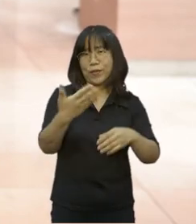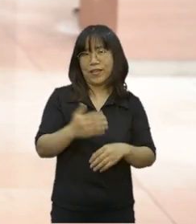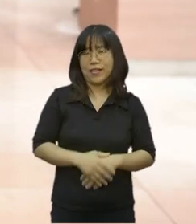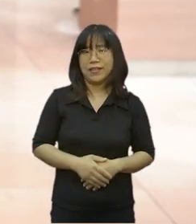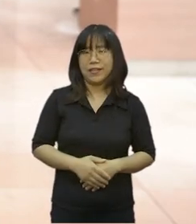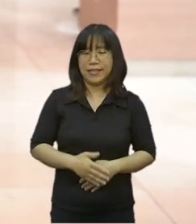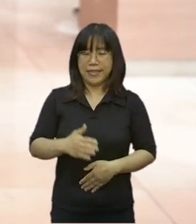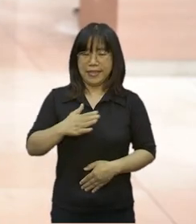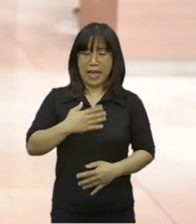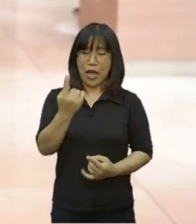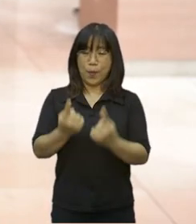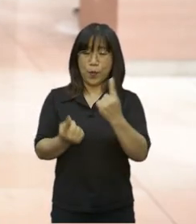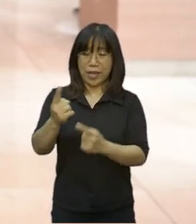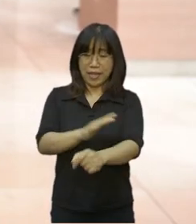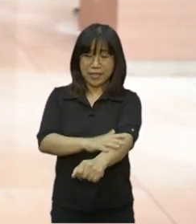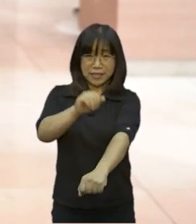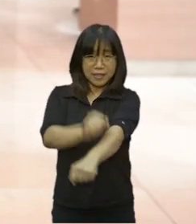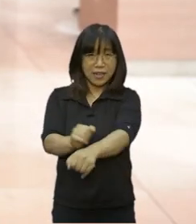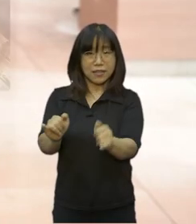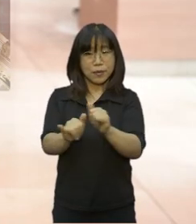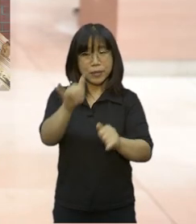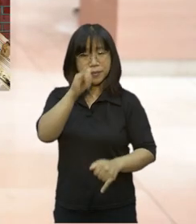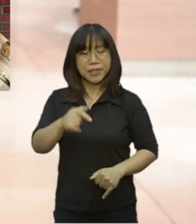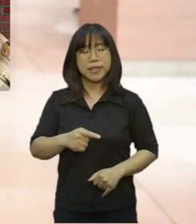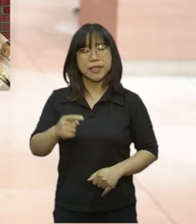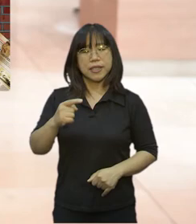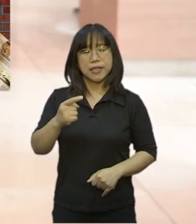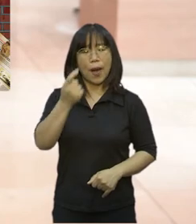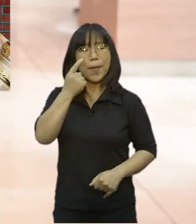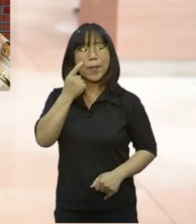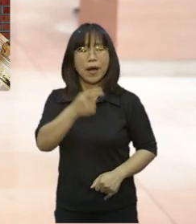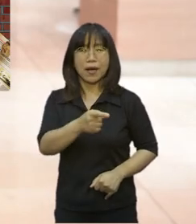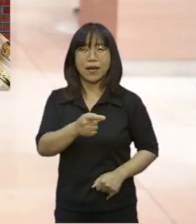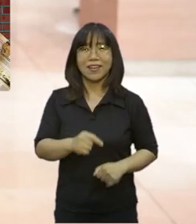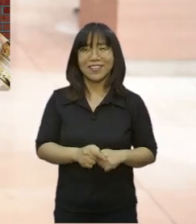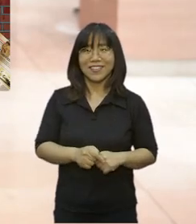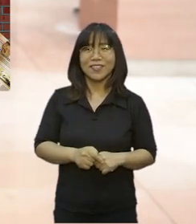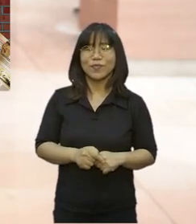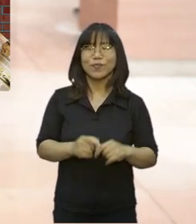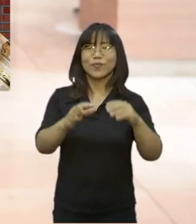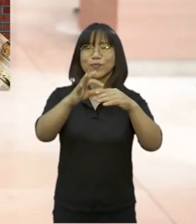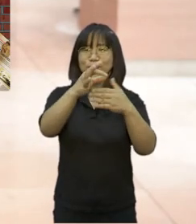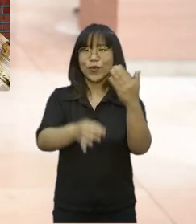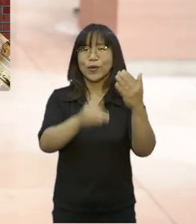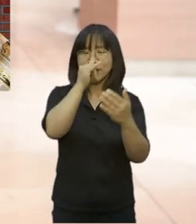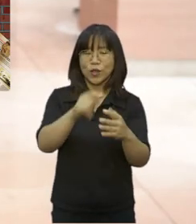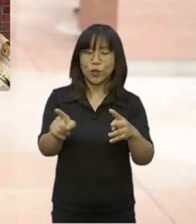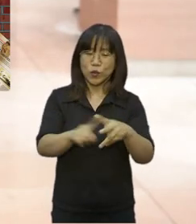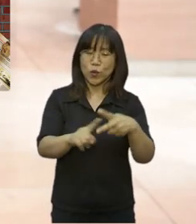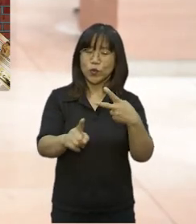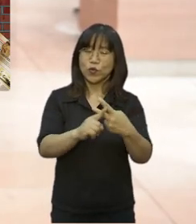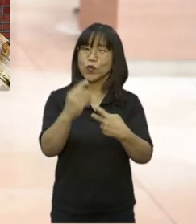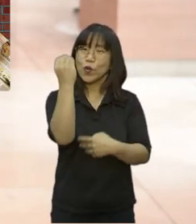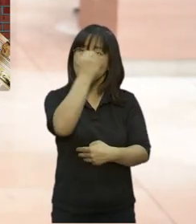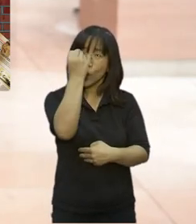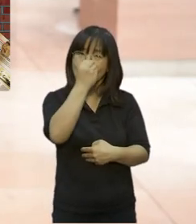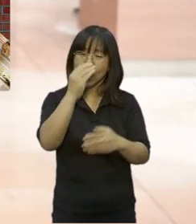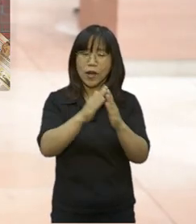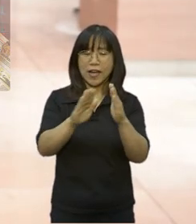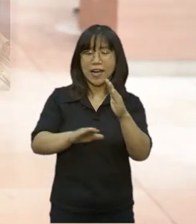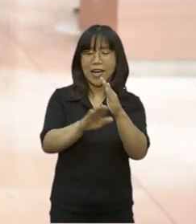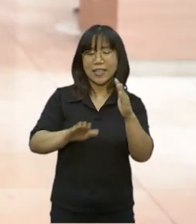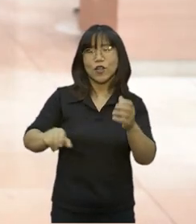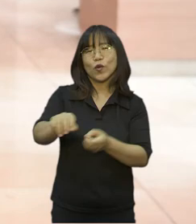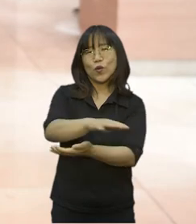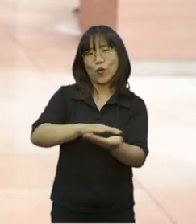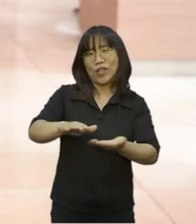이 밖에도 미션 챌린지를 이어가는 나보다 잘하는 사람 있으면 나와보라 그래, 초중고 자녀들과 부모가